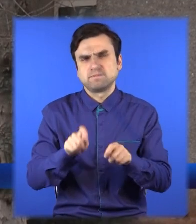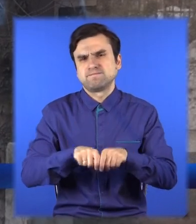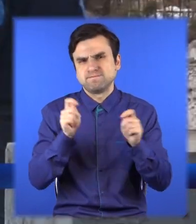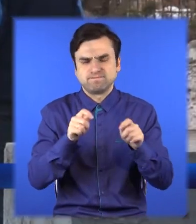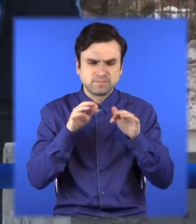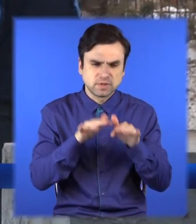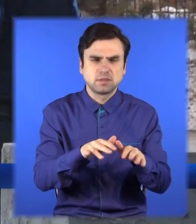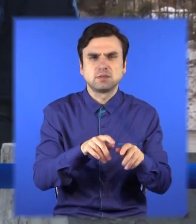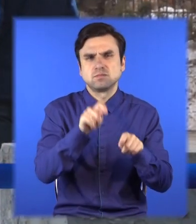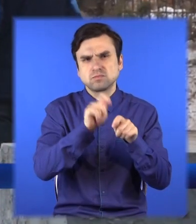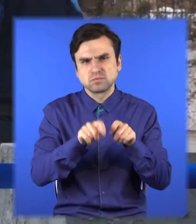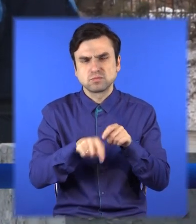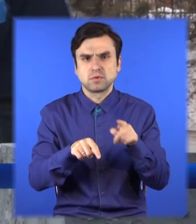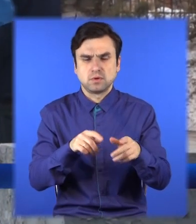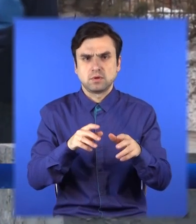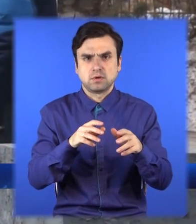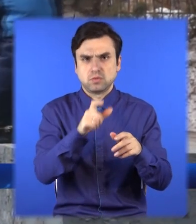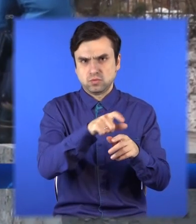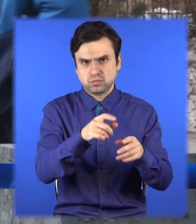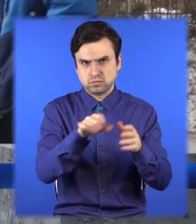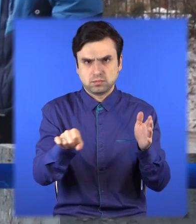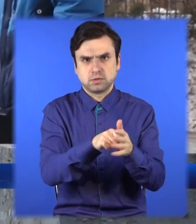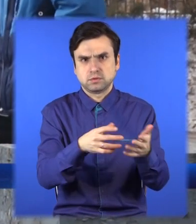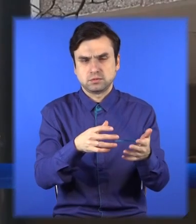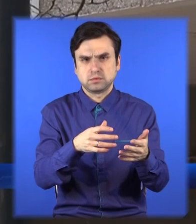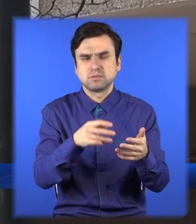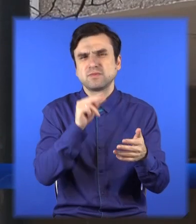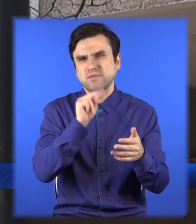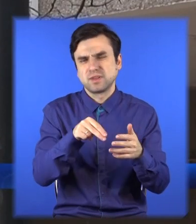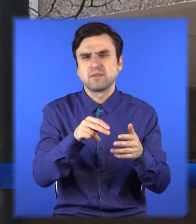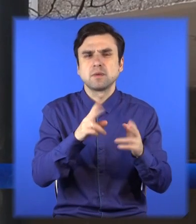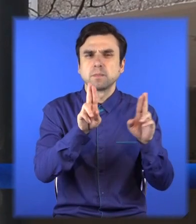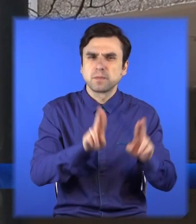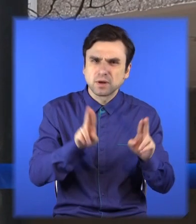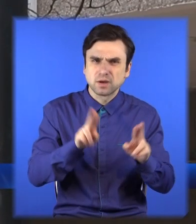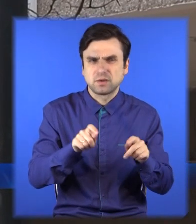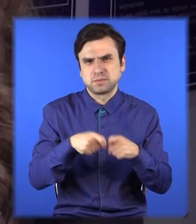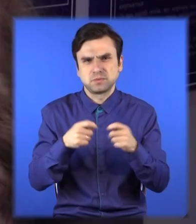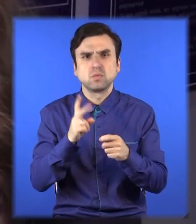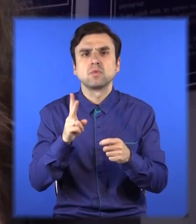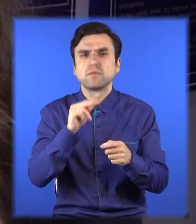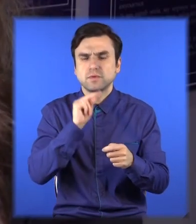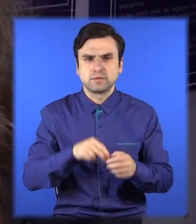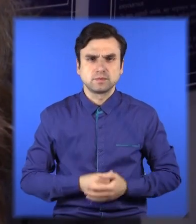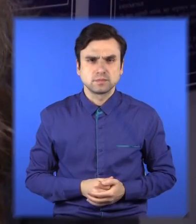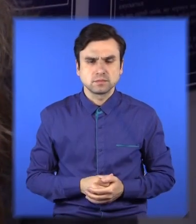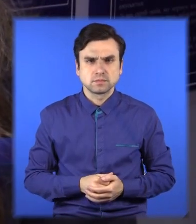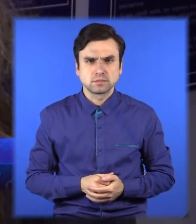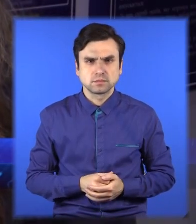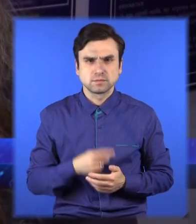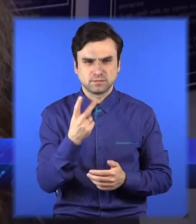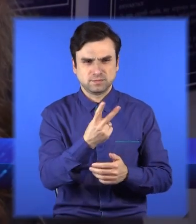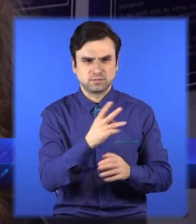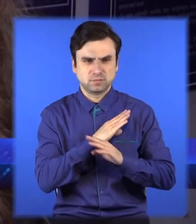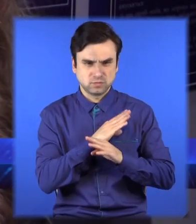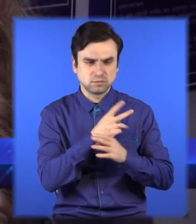що спричинило загибель людей. Наразі встановлюються всі обставини та причини події. Тіла останніх